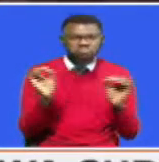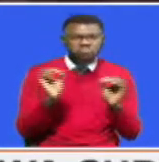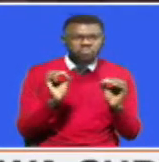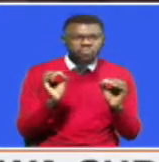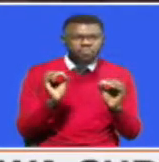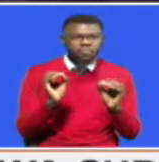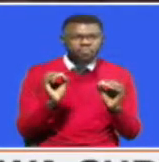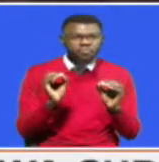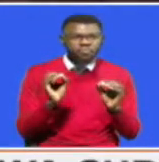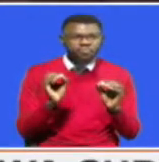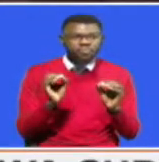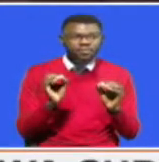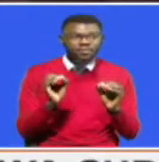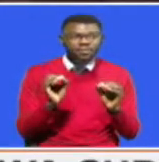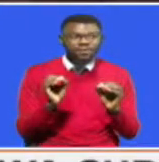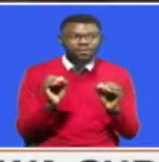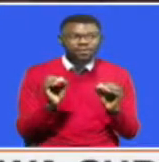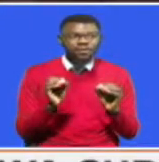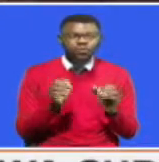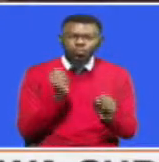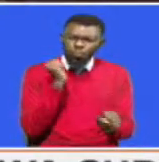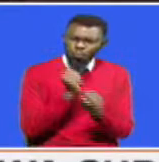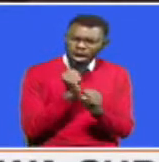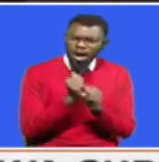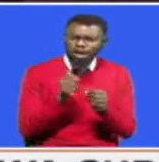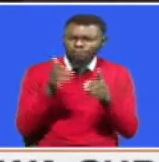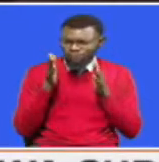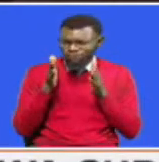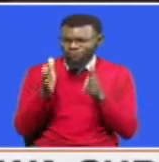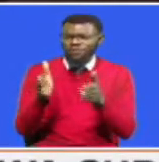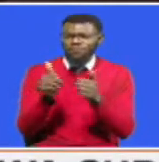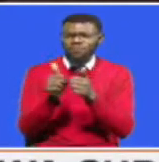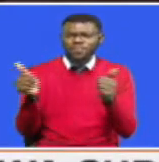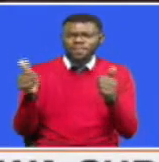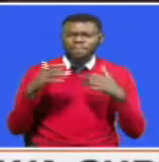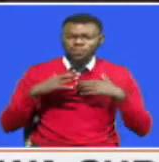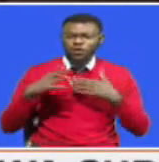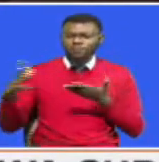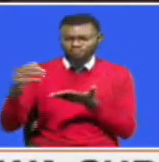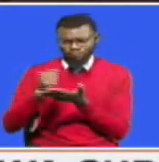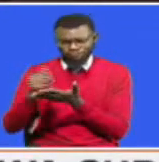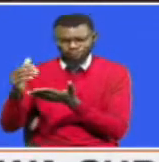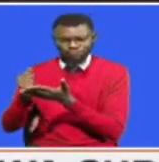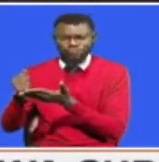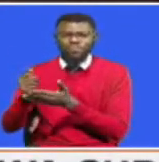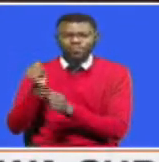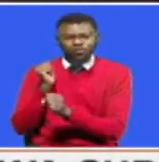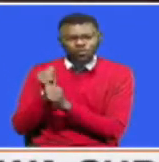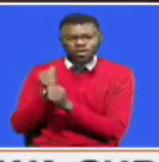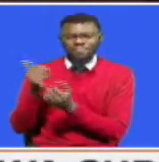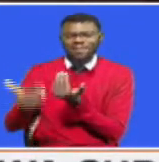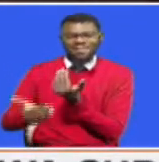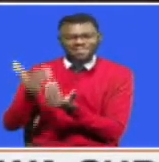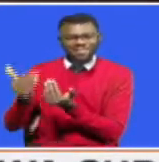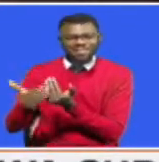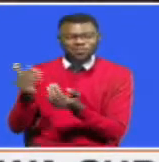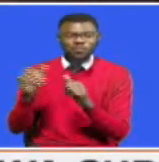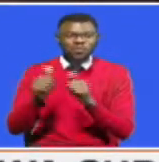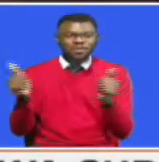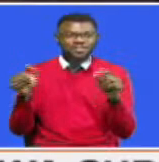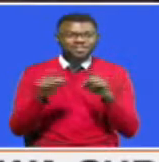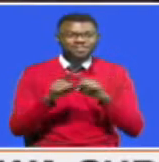going to have a very, very motivated workforce that is well taken care of. And on that note, I'm pleased to